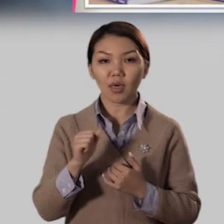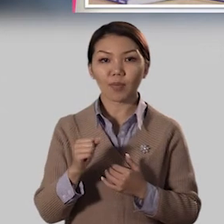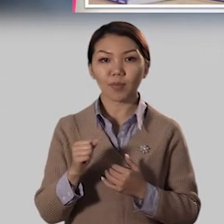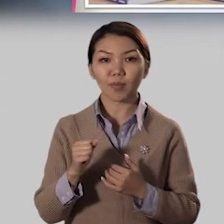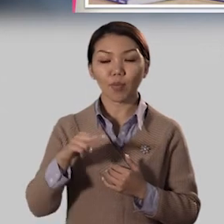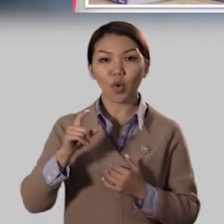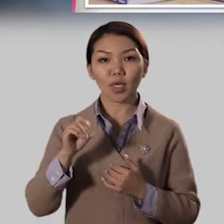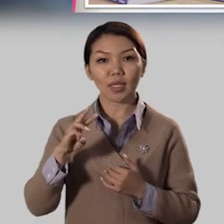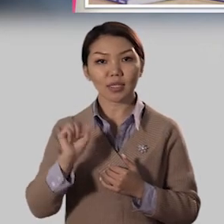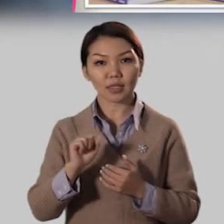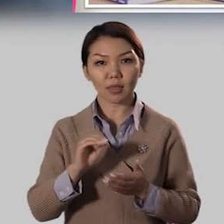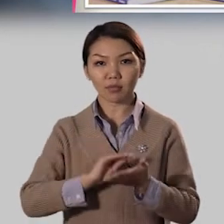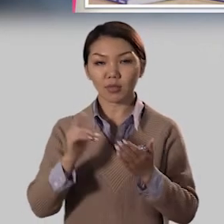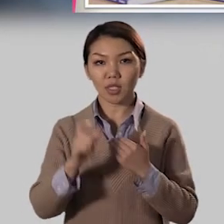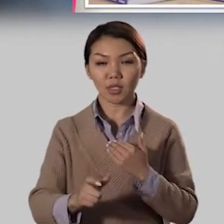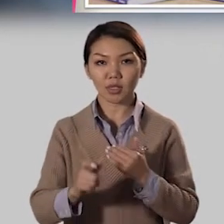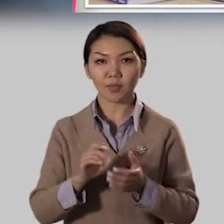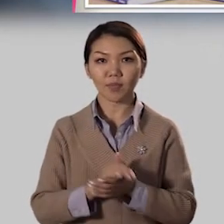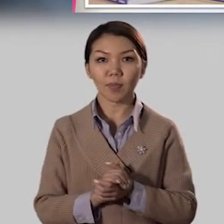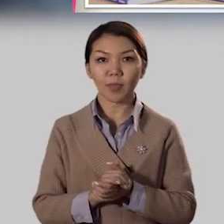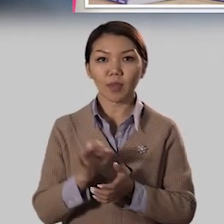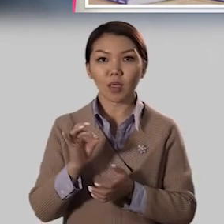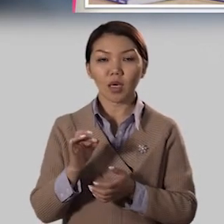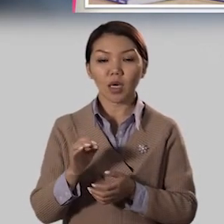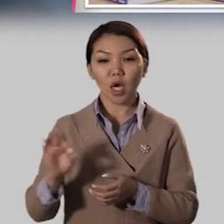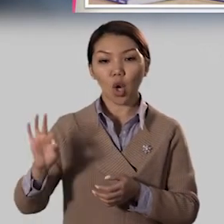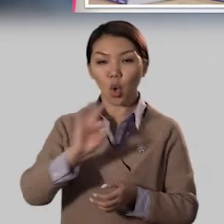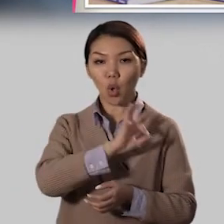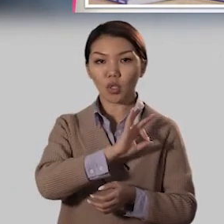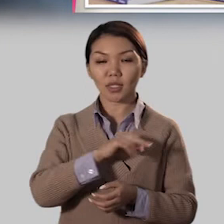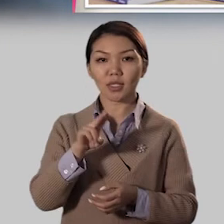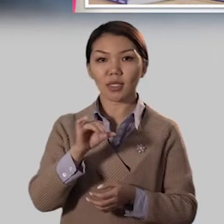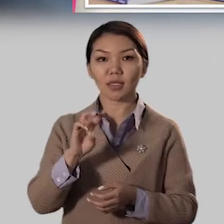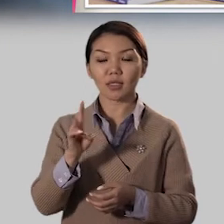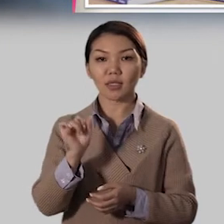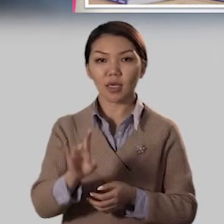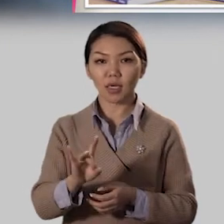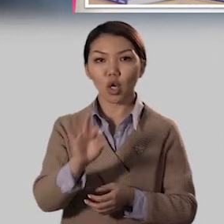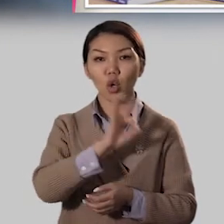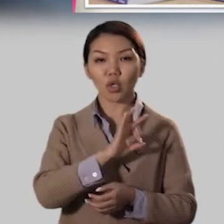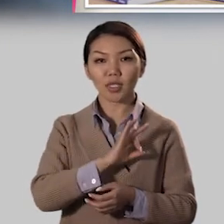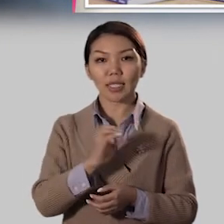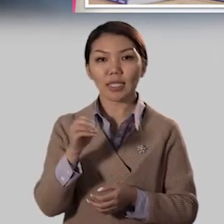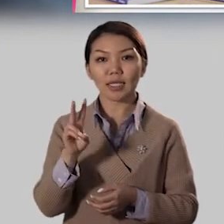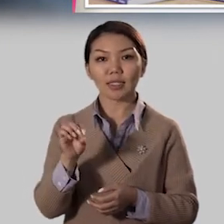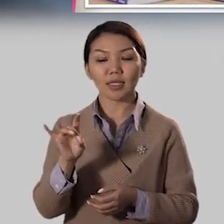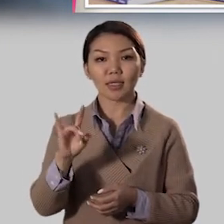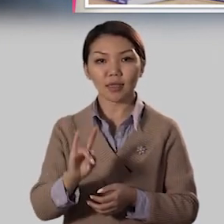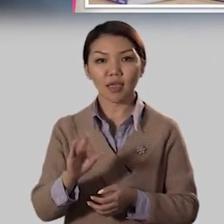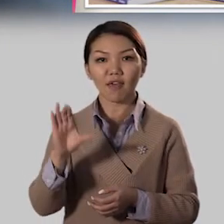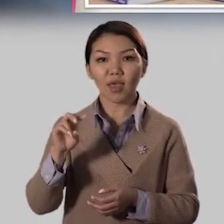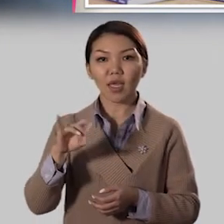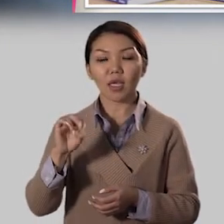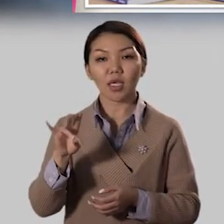кавалера ордена да нахер ордена дружбы ордена екатериной великой лауреата конкурса